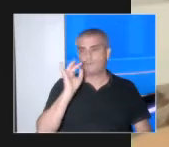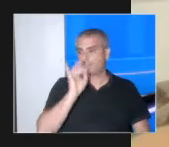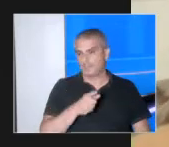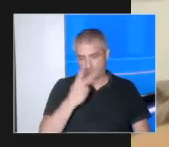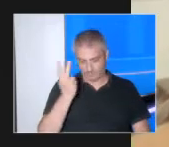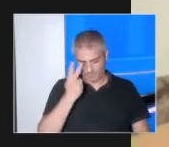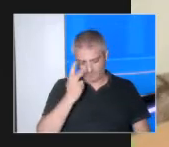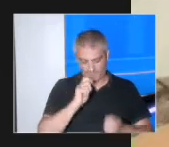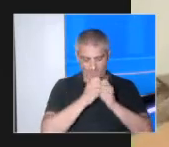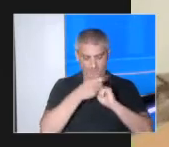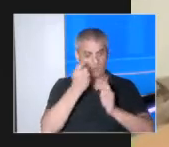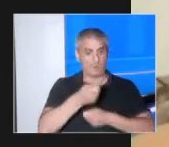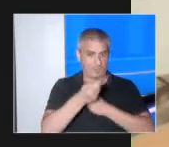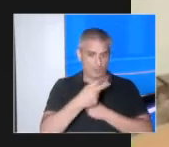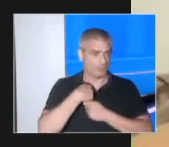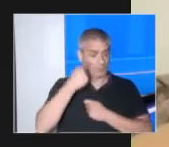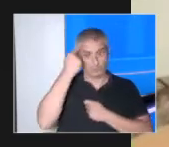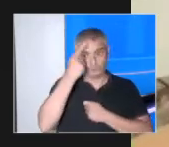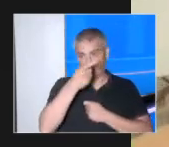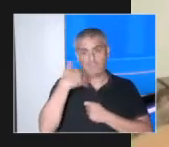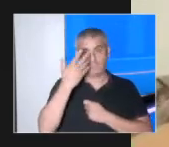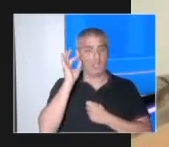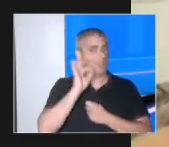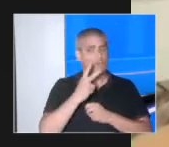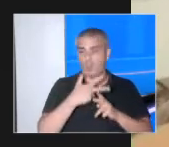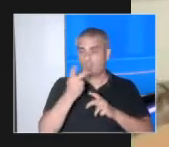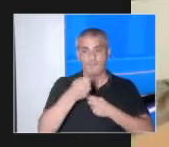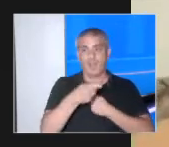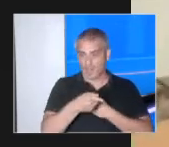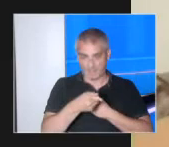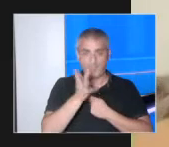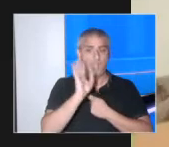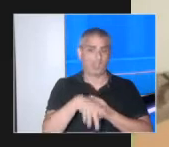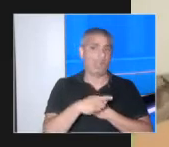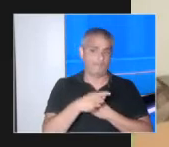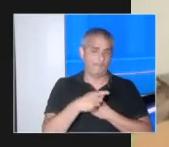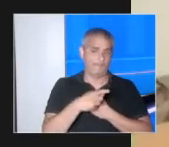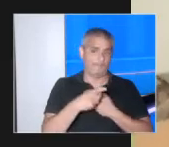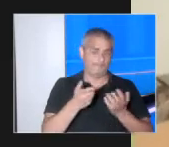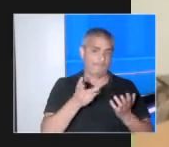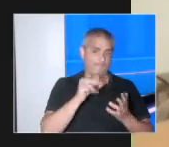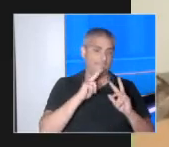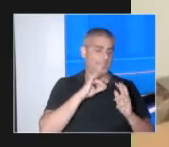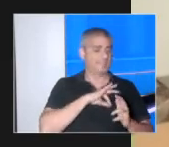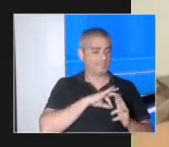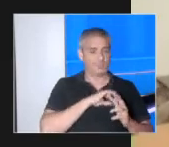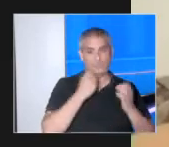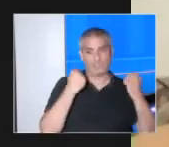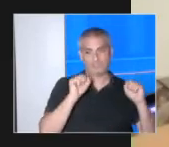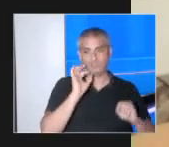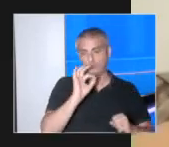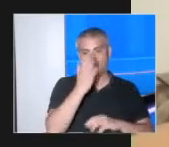מתנגדים כמובן לרפורמה בחקלאות, שאנחנו חושבים שזה הולך לפגוע לא רק בחקלאים, אלא גם בצביון ובעצמאות